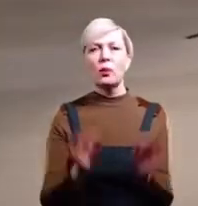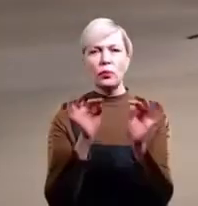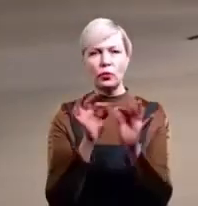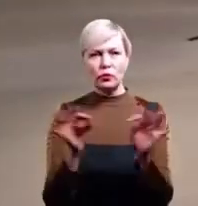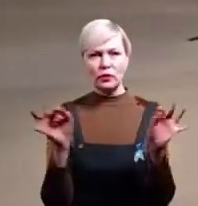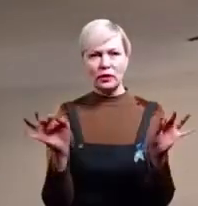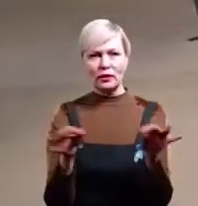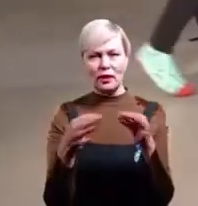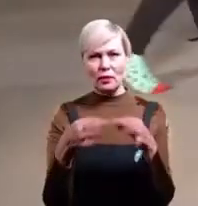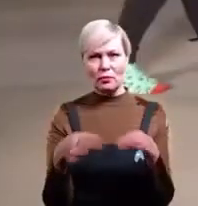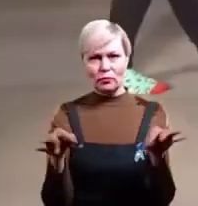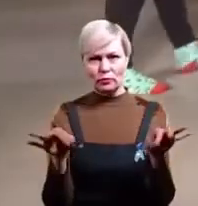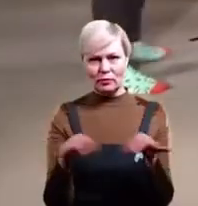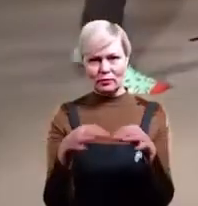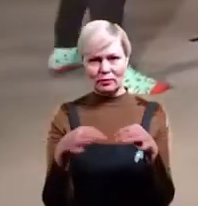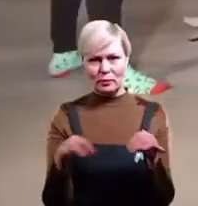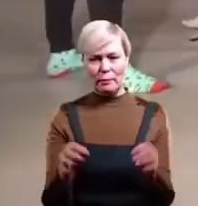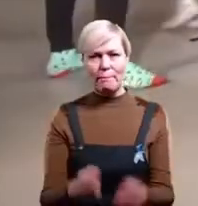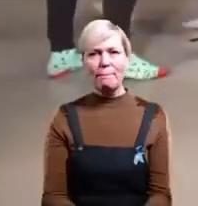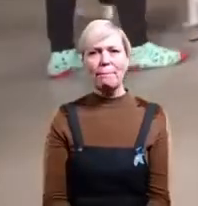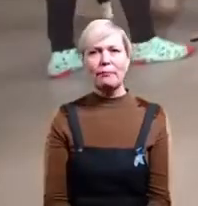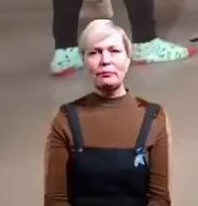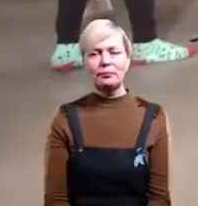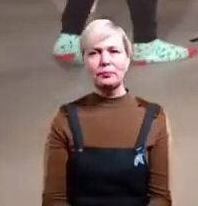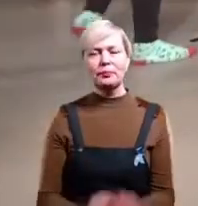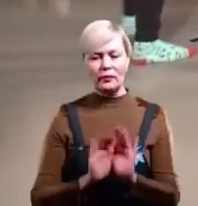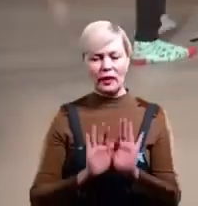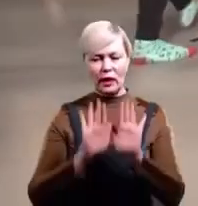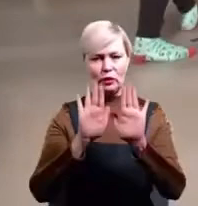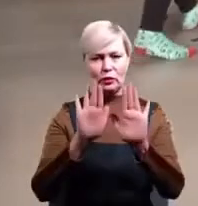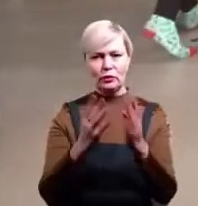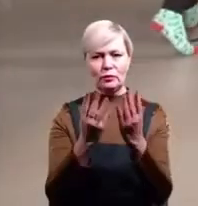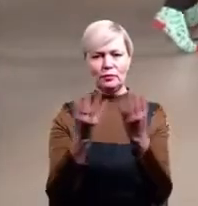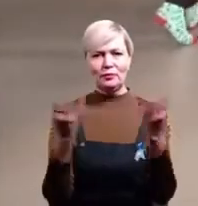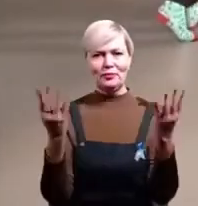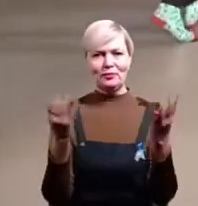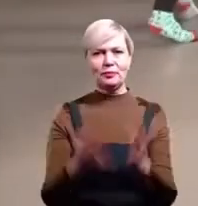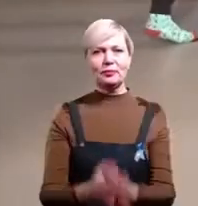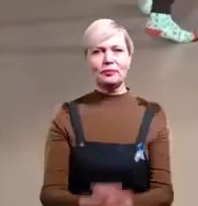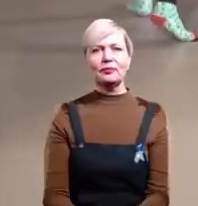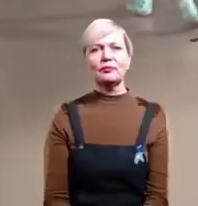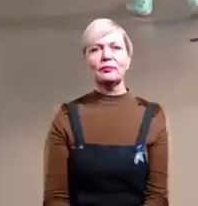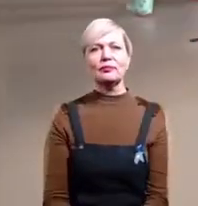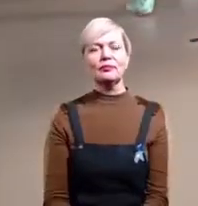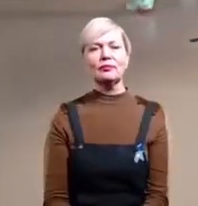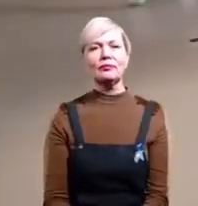я потом сейчас поговорим. Туда, туда, туда, туда.